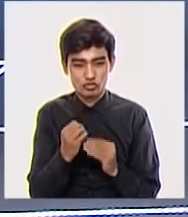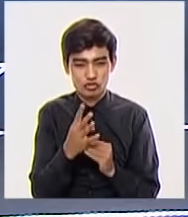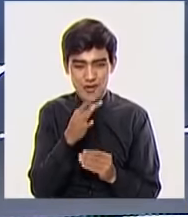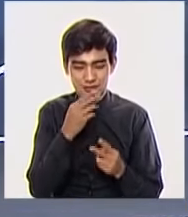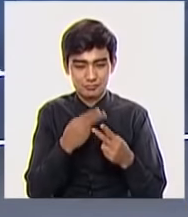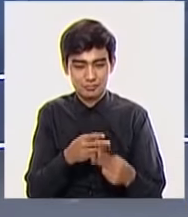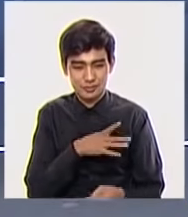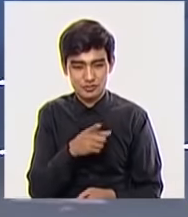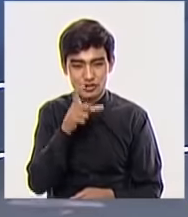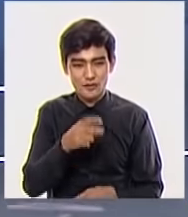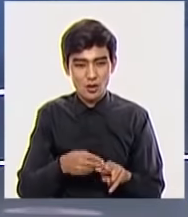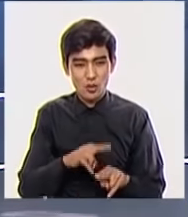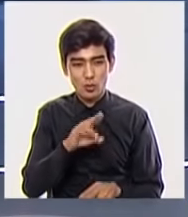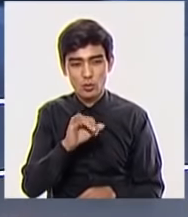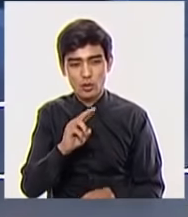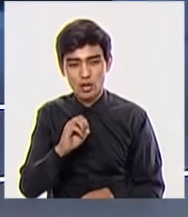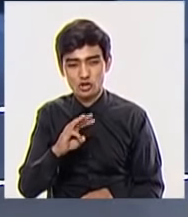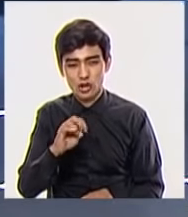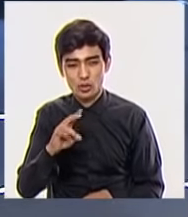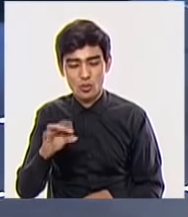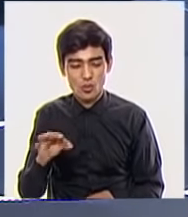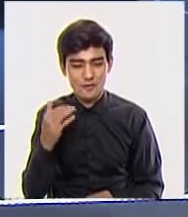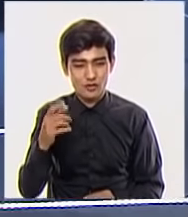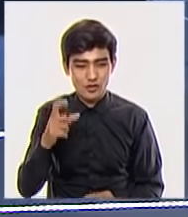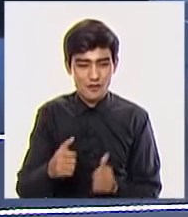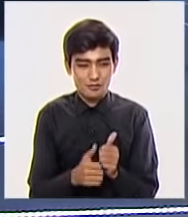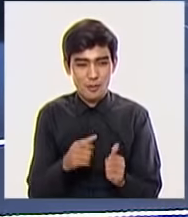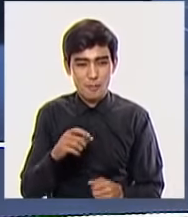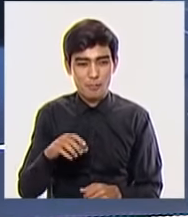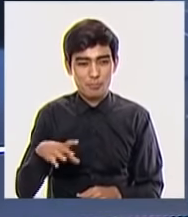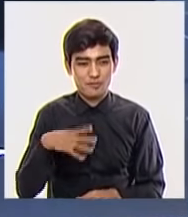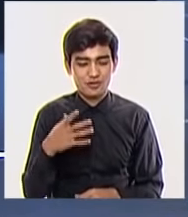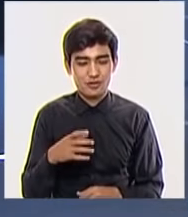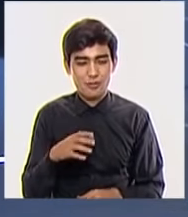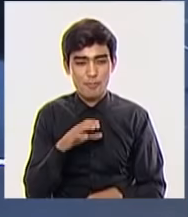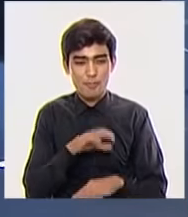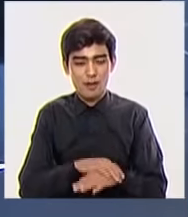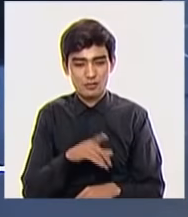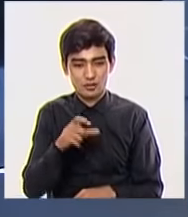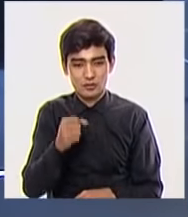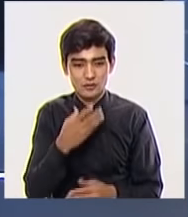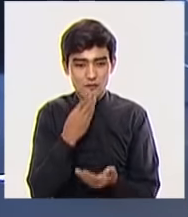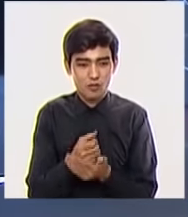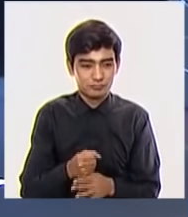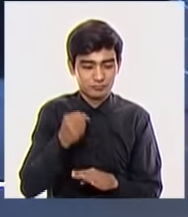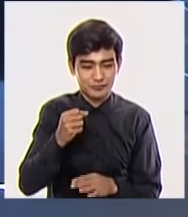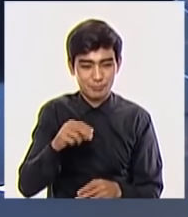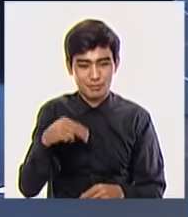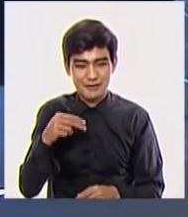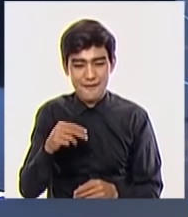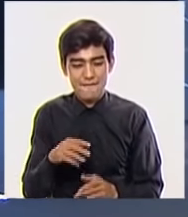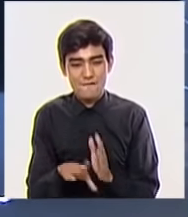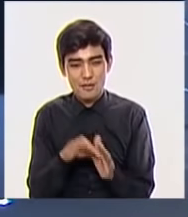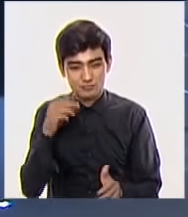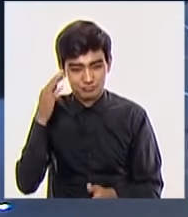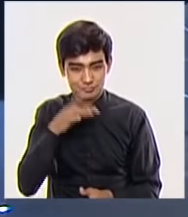лет оппонента Лукашенко, бывшего банкира Виктора Бабарика. Он выдвигал свою кандидатуру на президентских выборах в